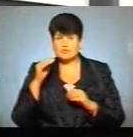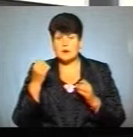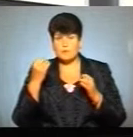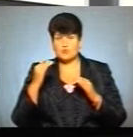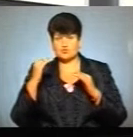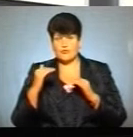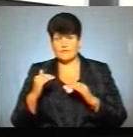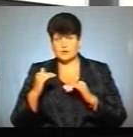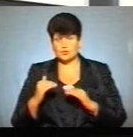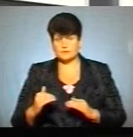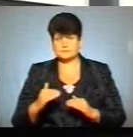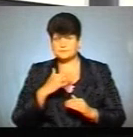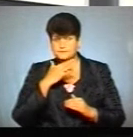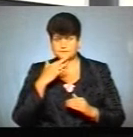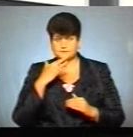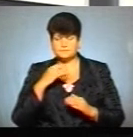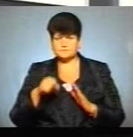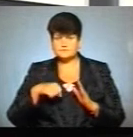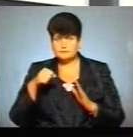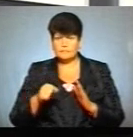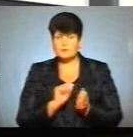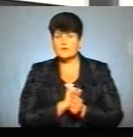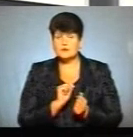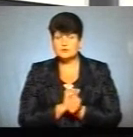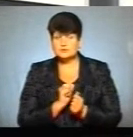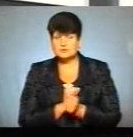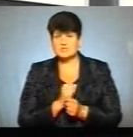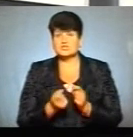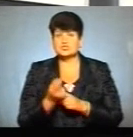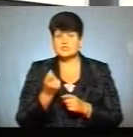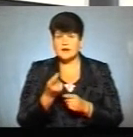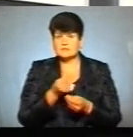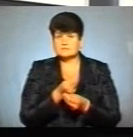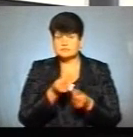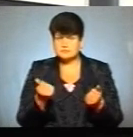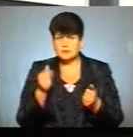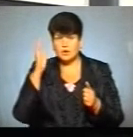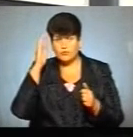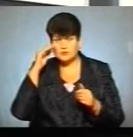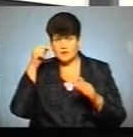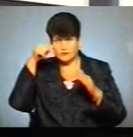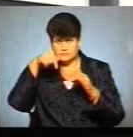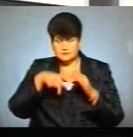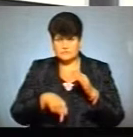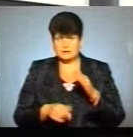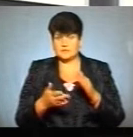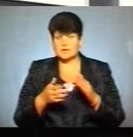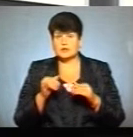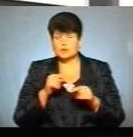відходить, багато криниць пересохло, багато річок і джерел пересохло. Вода відійшла вглиб, і через